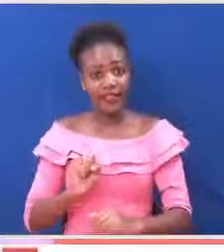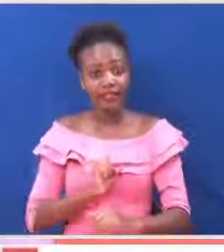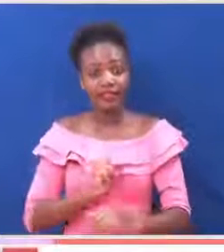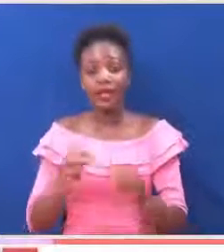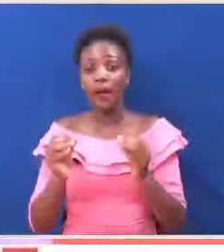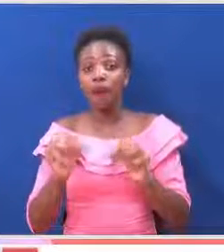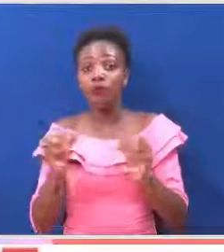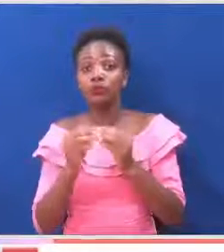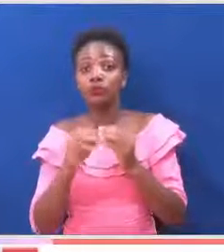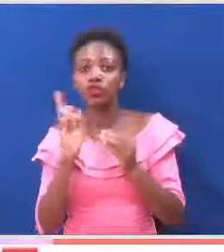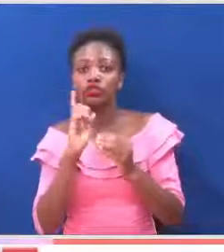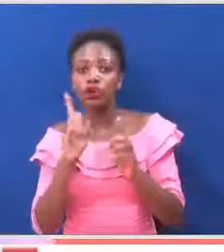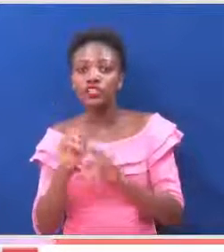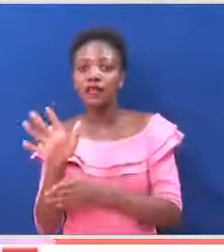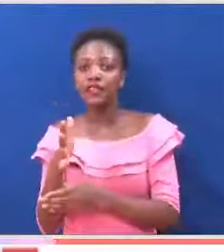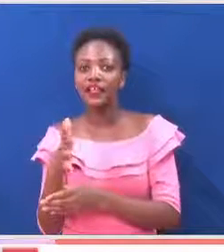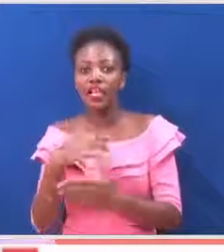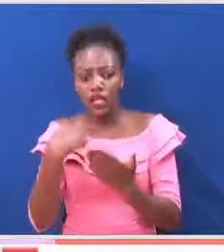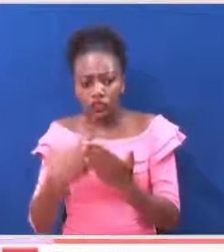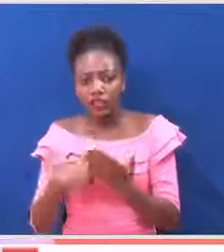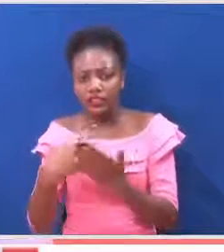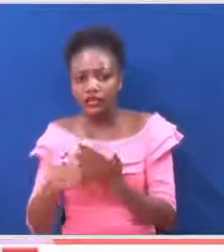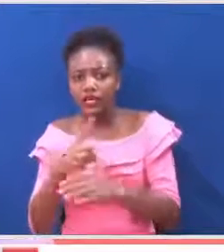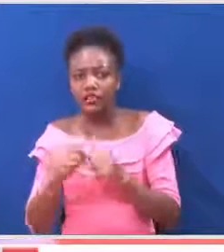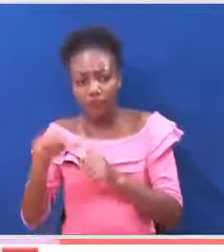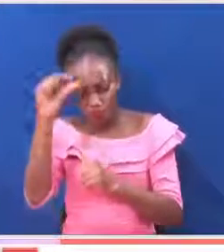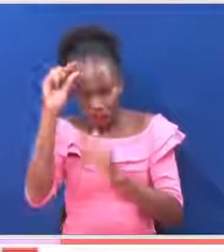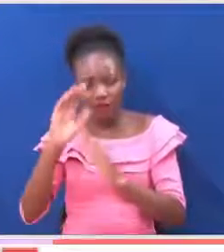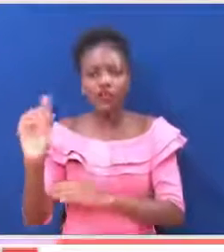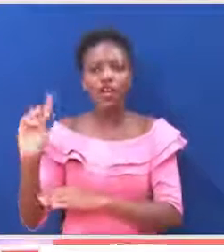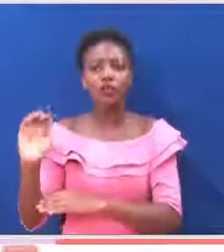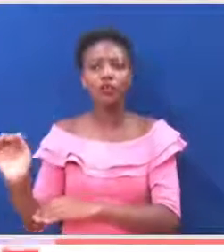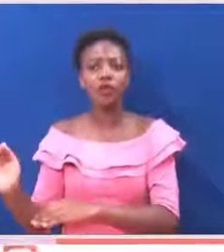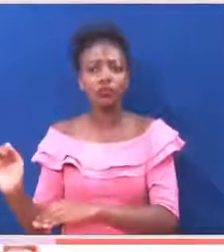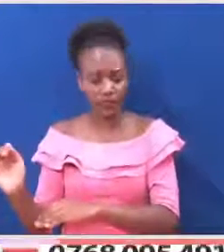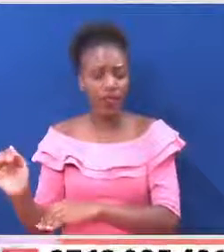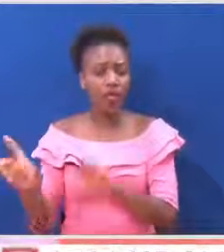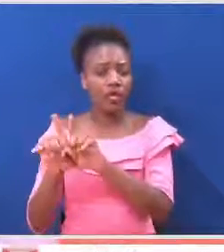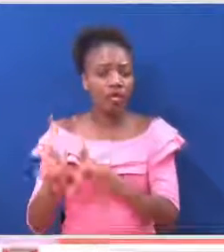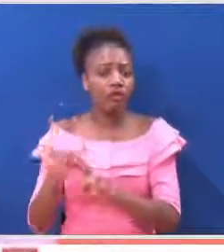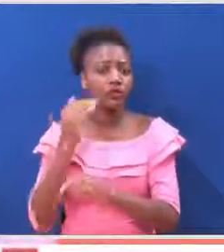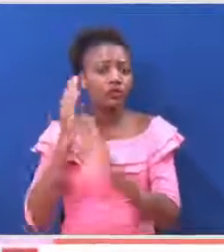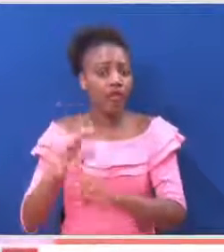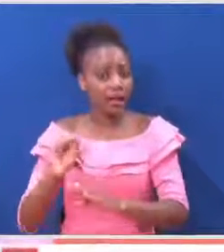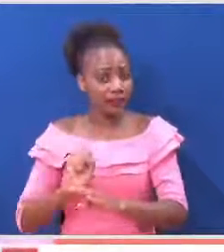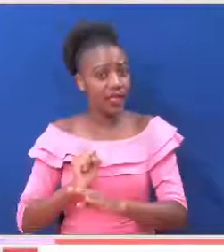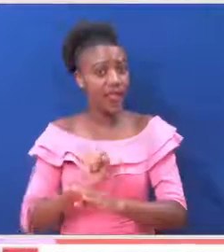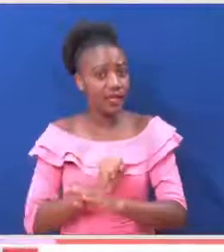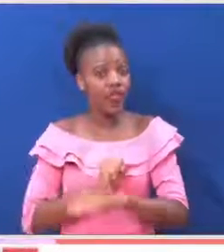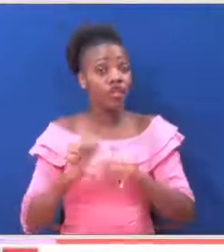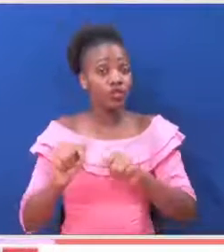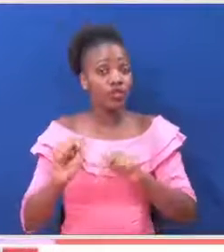linak kesho na alham kuj haa ya gav wa nairobi michael mbu sonko spika wa bunge hilo ken